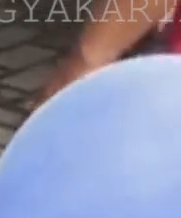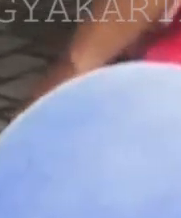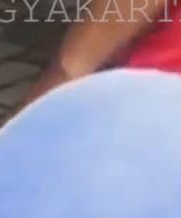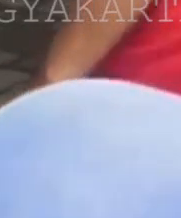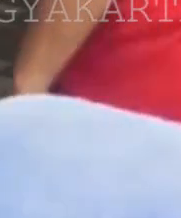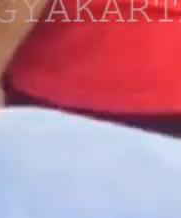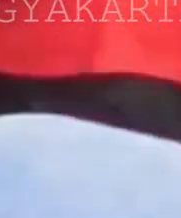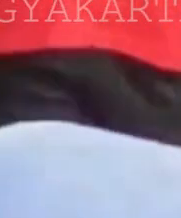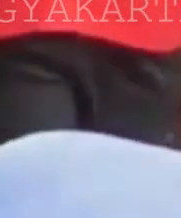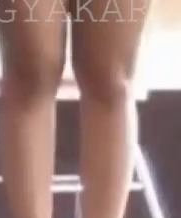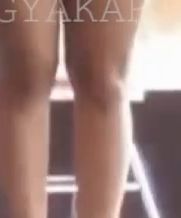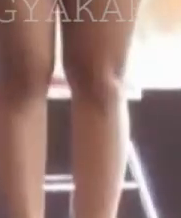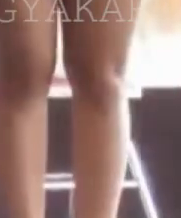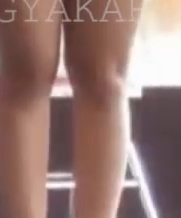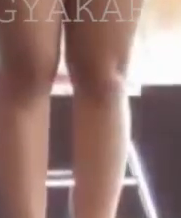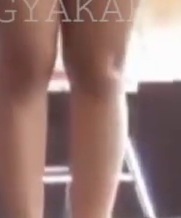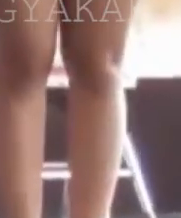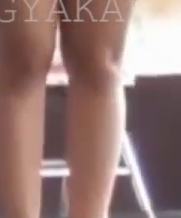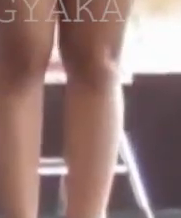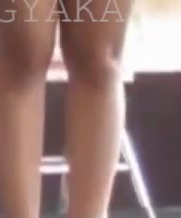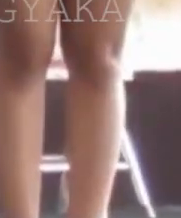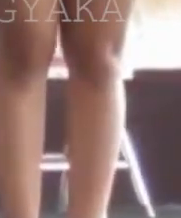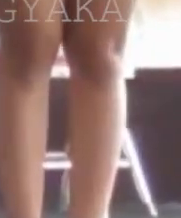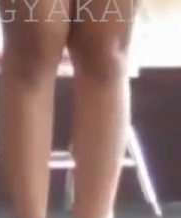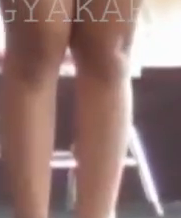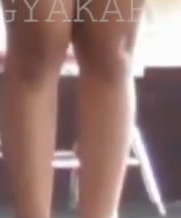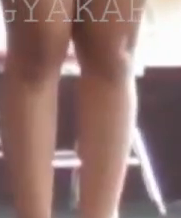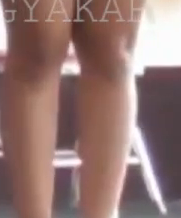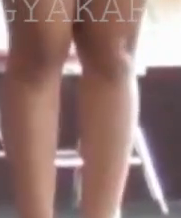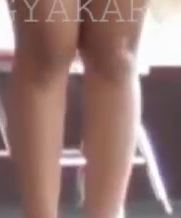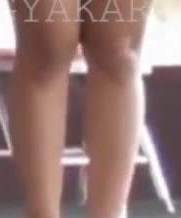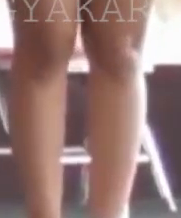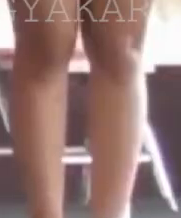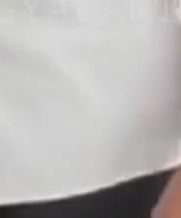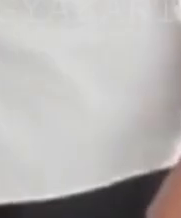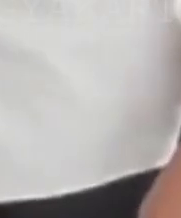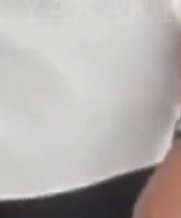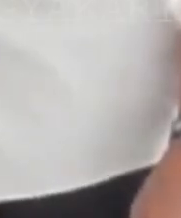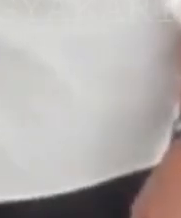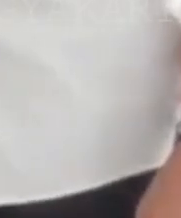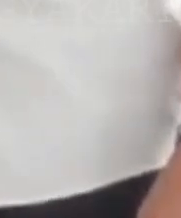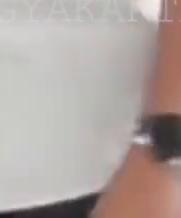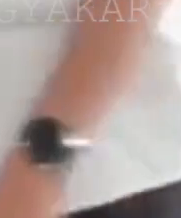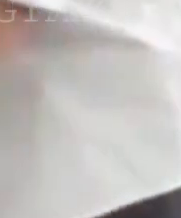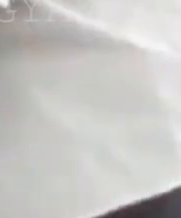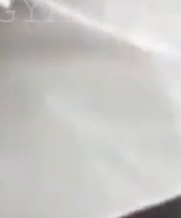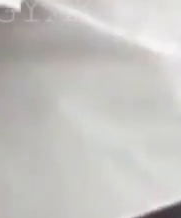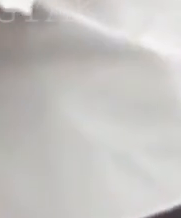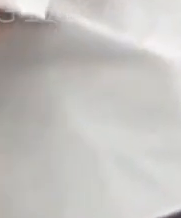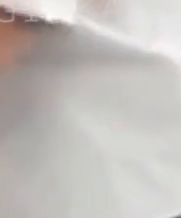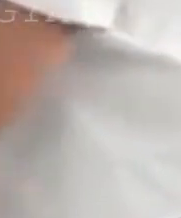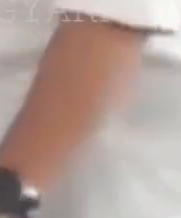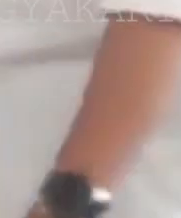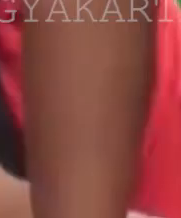milenial dan anak-anak setidaknya Hal inilah yang diharapkan dkpp Bantul dan pengurus